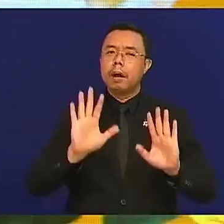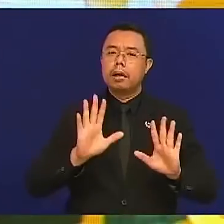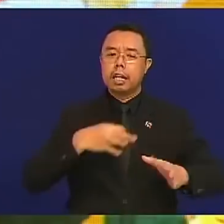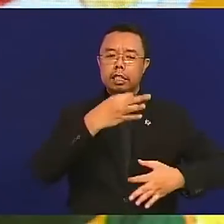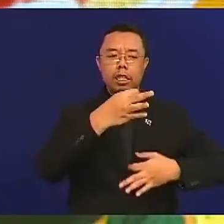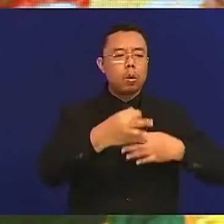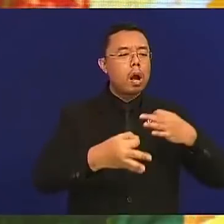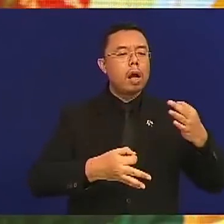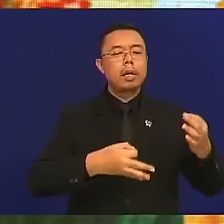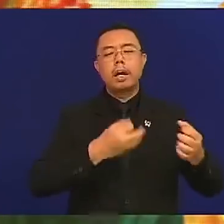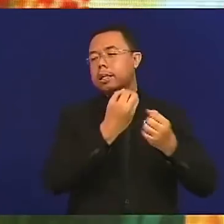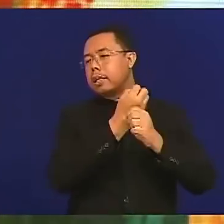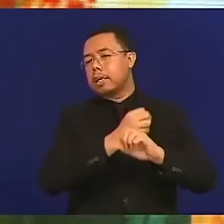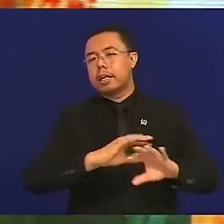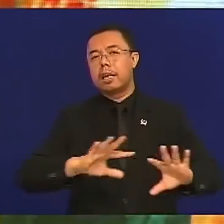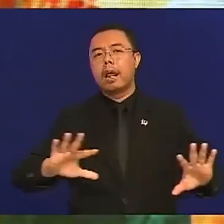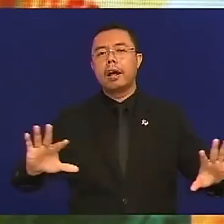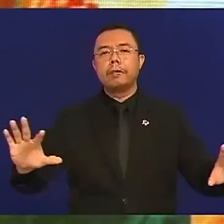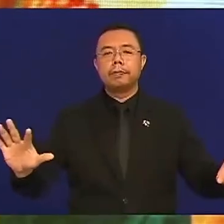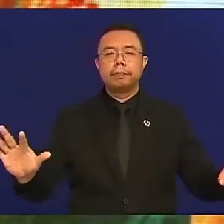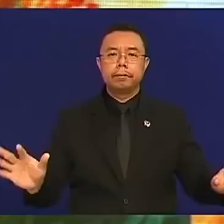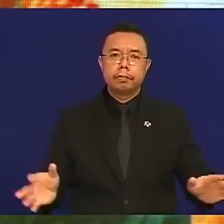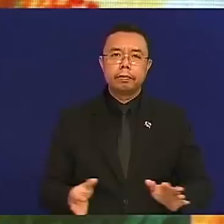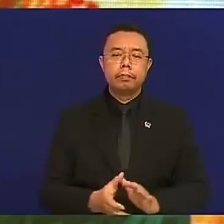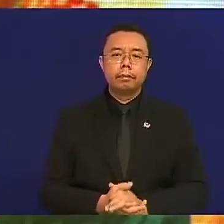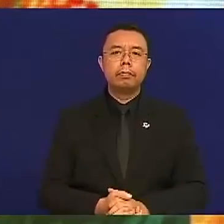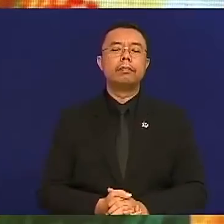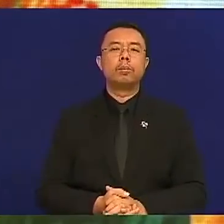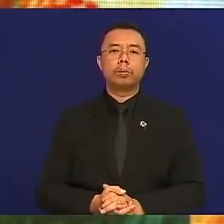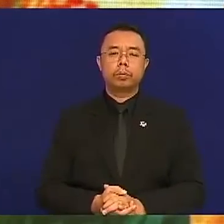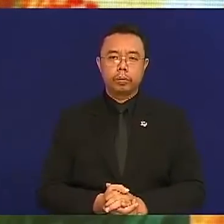Banyak jiwa yang tergilang